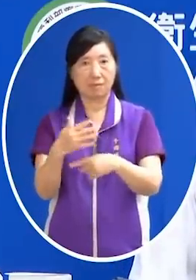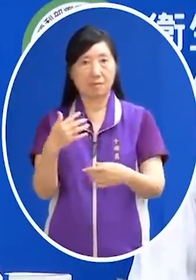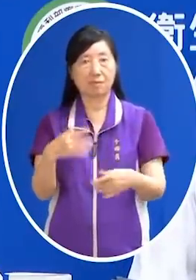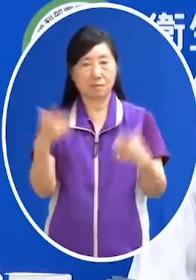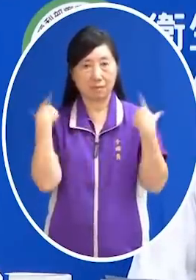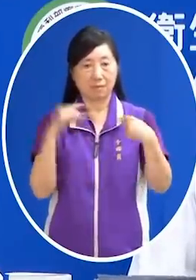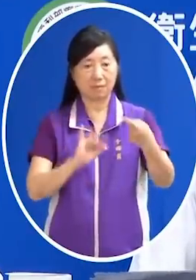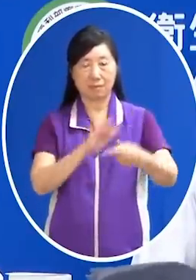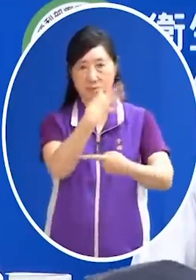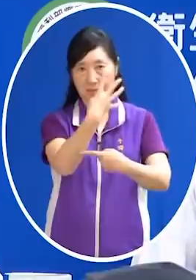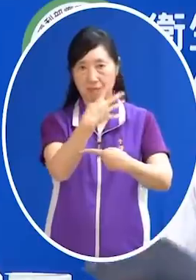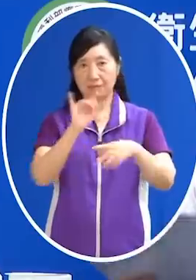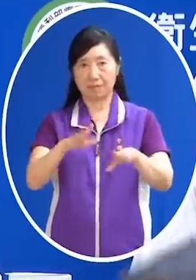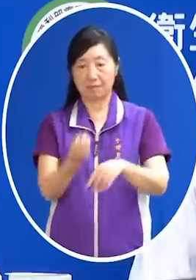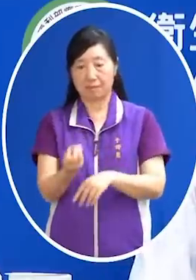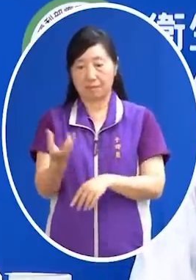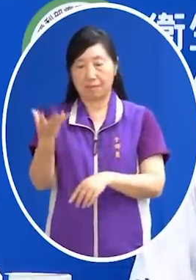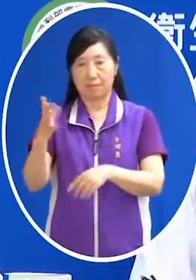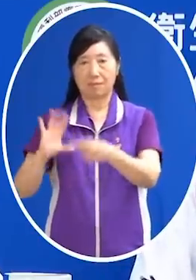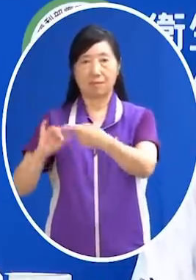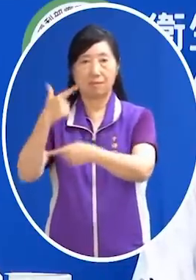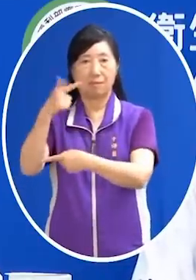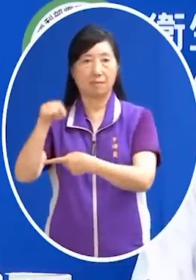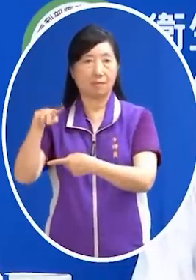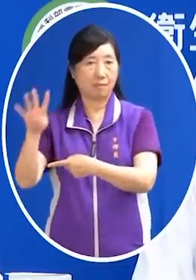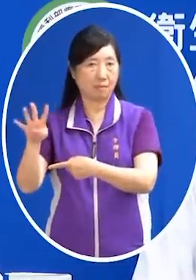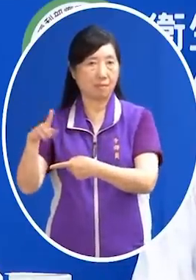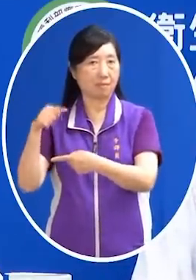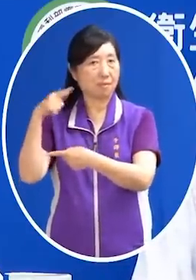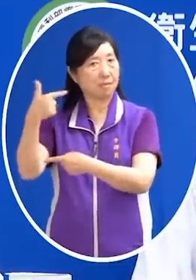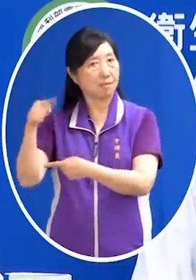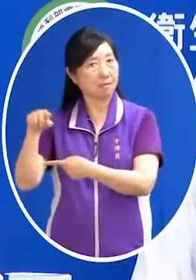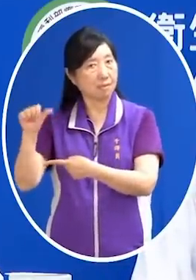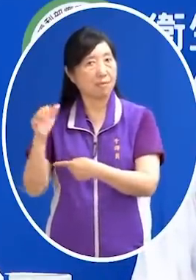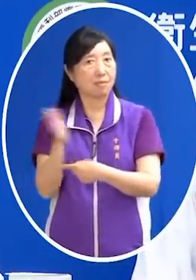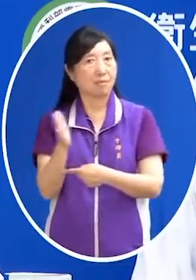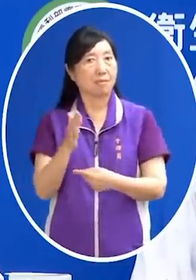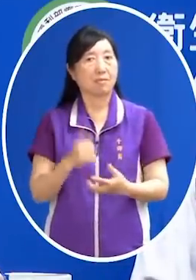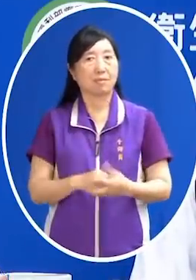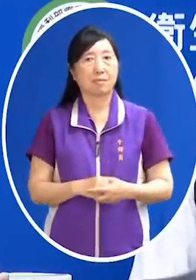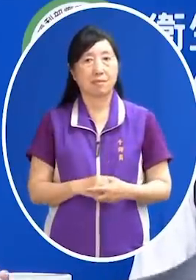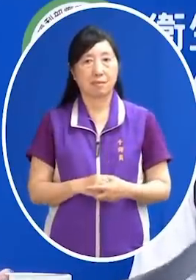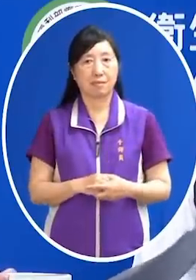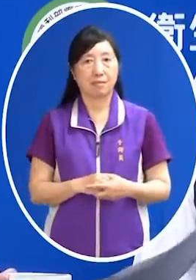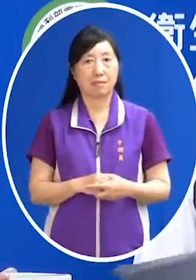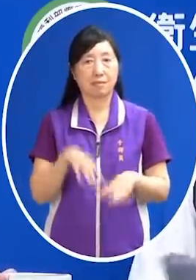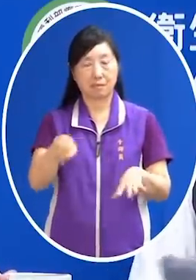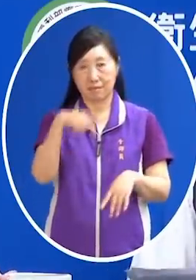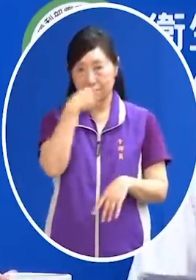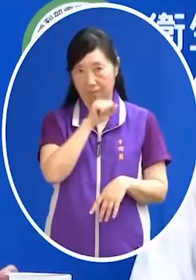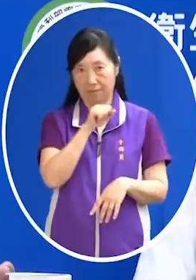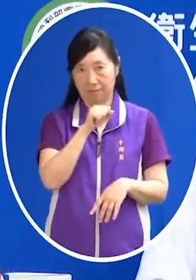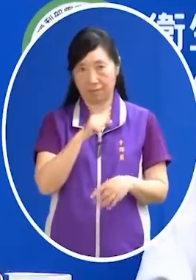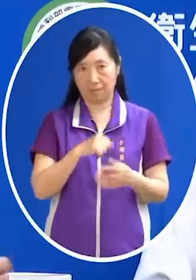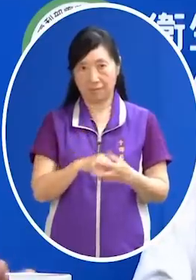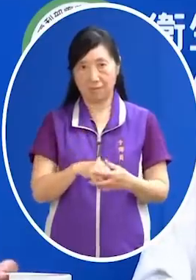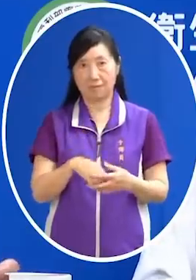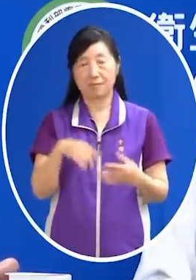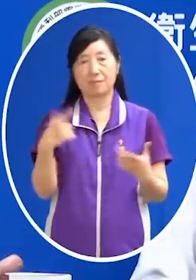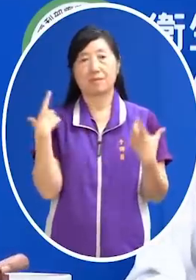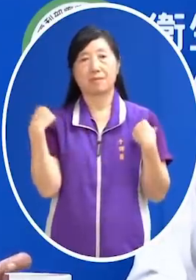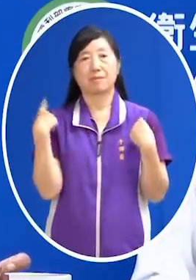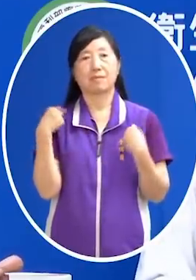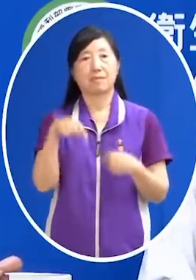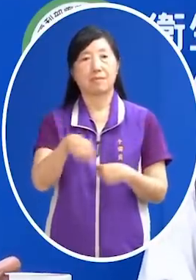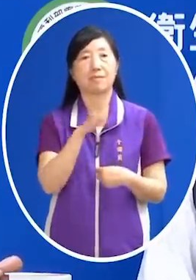候的4%升到现在的6.4、6.5%这样的一个状况。那台湾当然还是致死率了